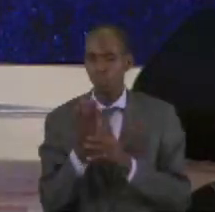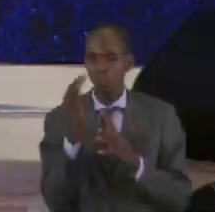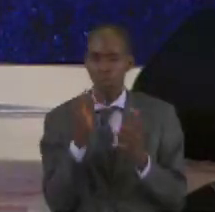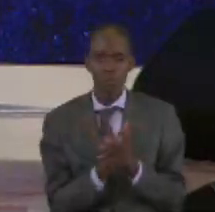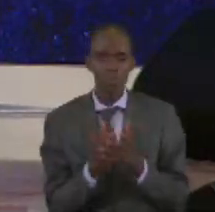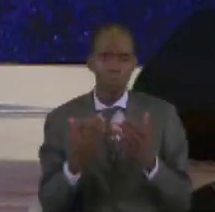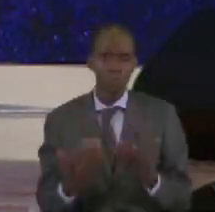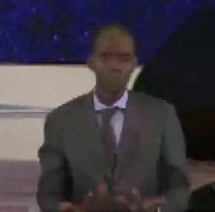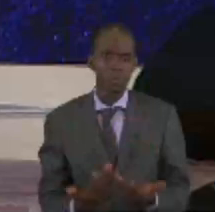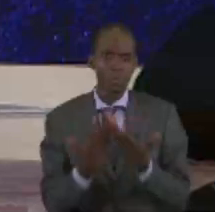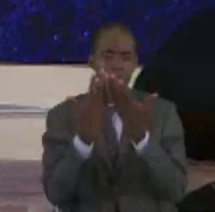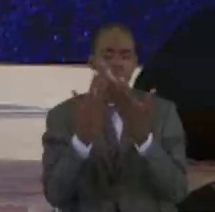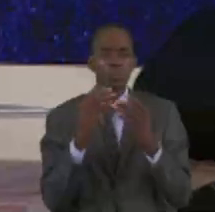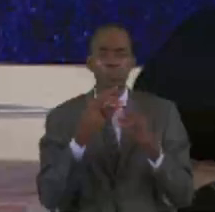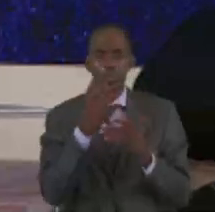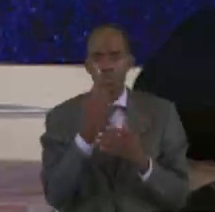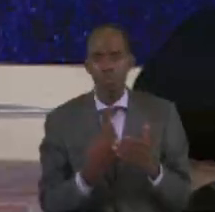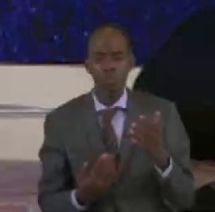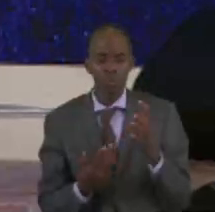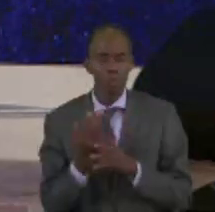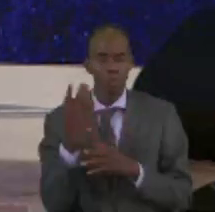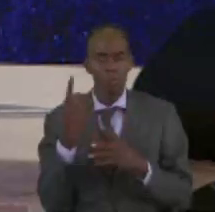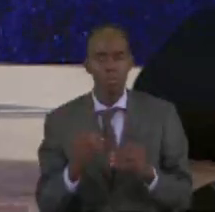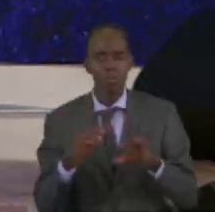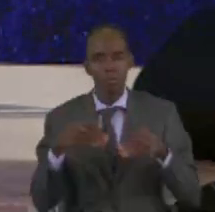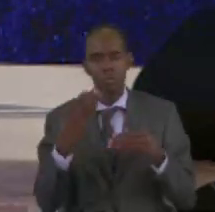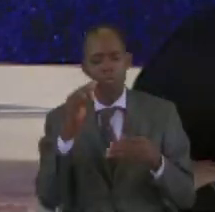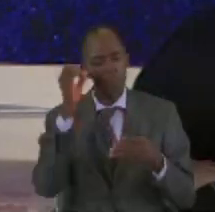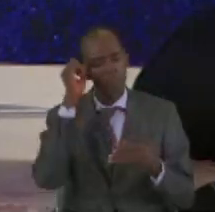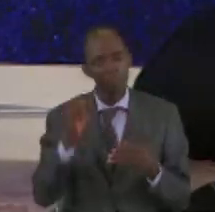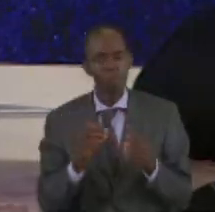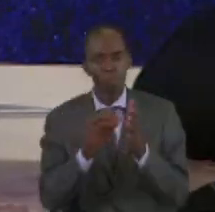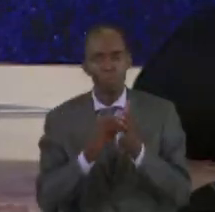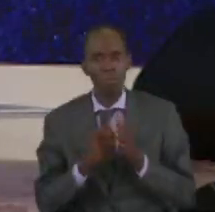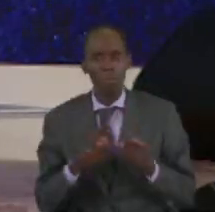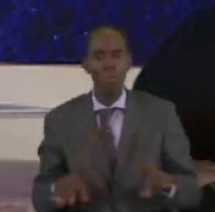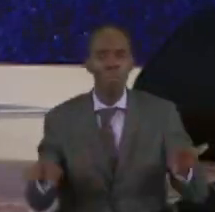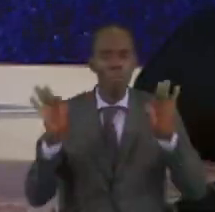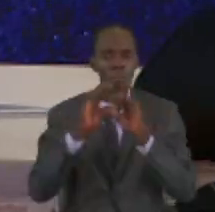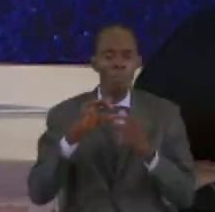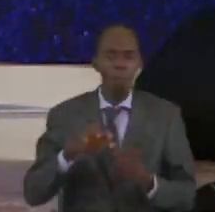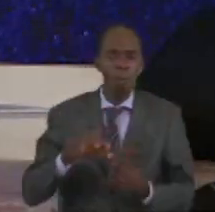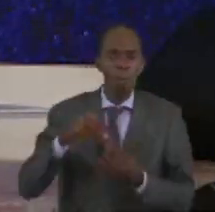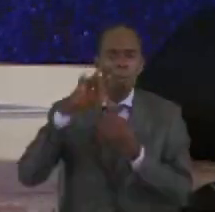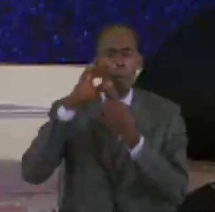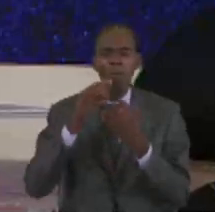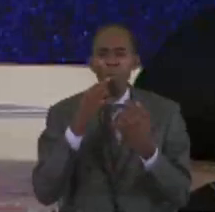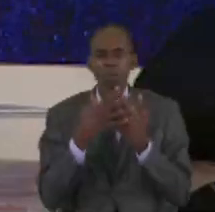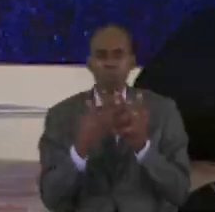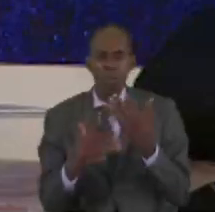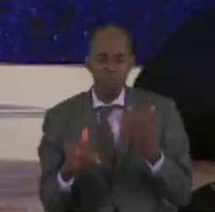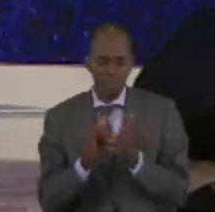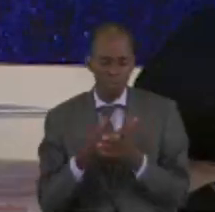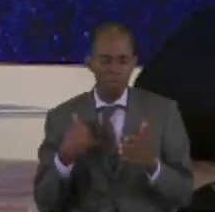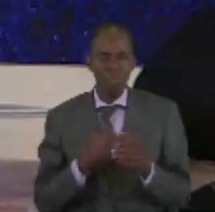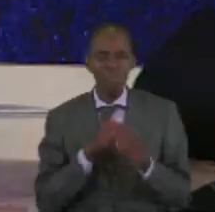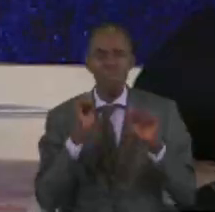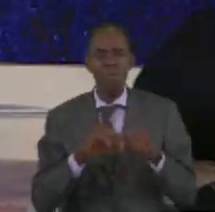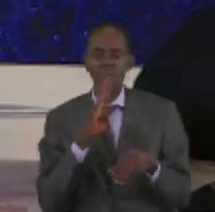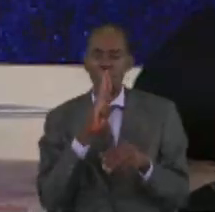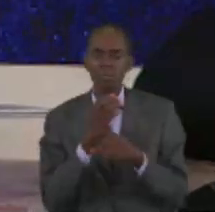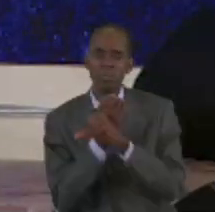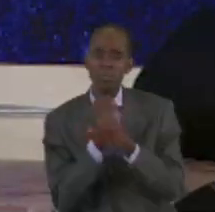de ce sacrifice, au travers de ce sang versé, du sang pur, impeccable, parfait, sans